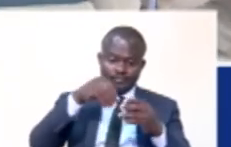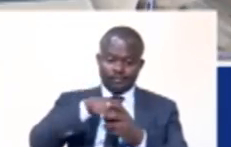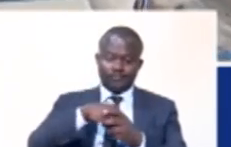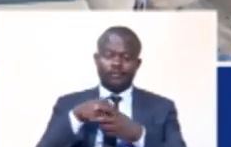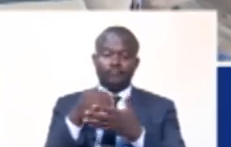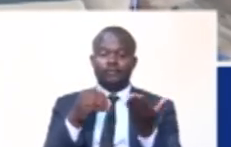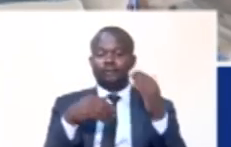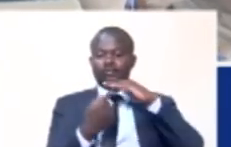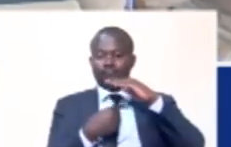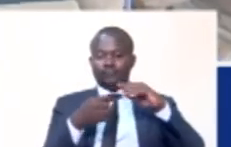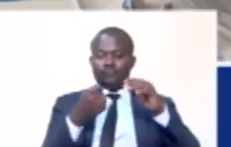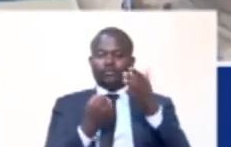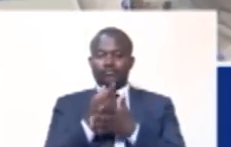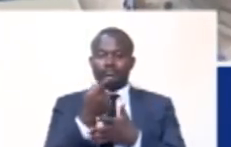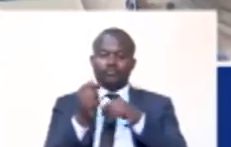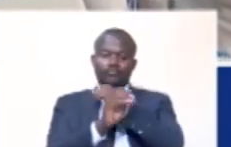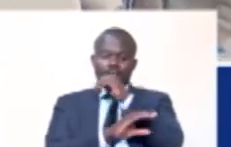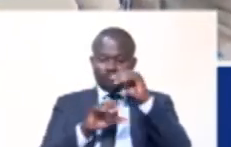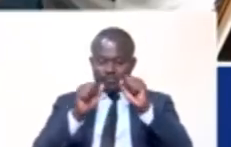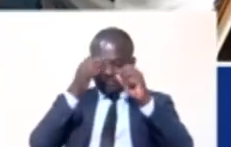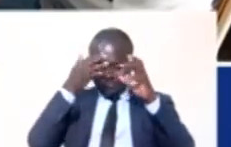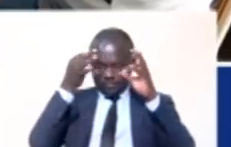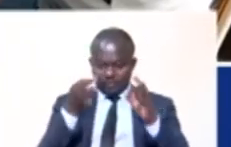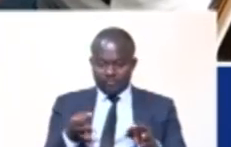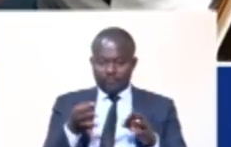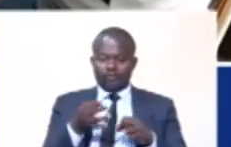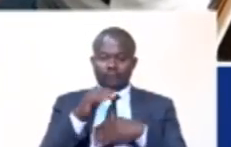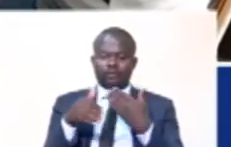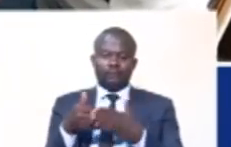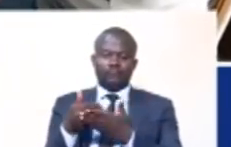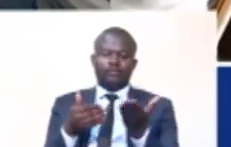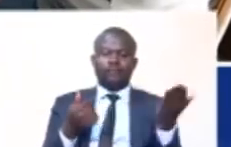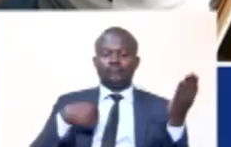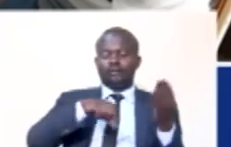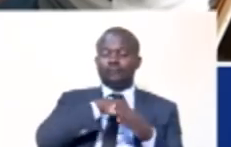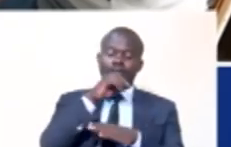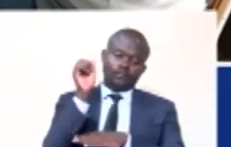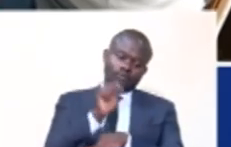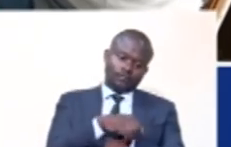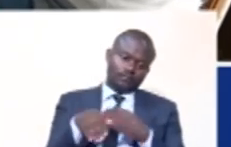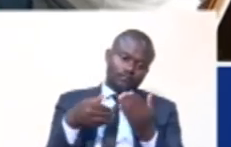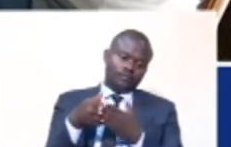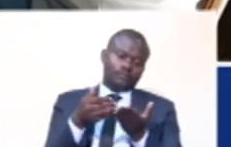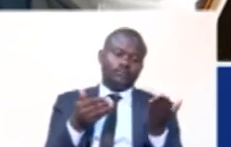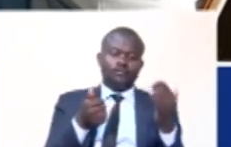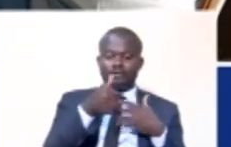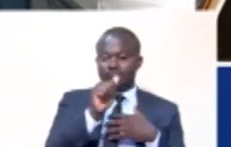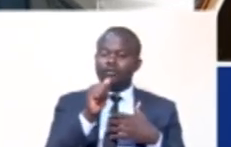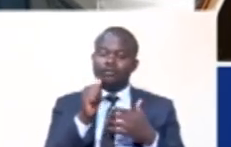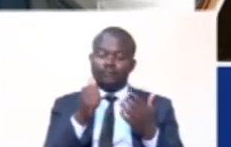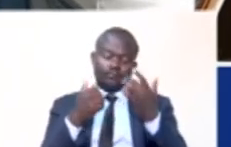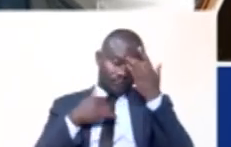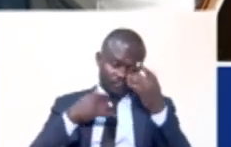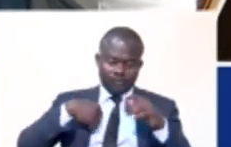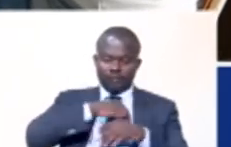muri situasiyo zituma igihugu gifata ingamba zibangamira ubuzima bwacu kurushaho. Iki cyorezo ubwacu ni twe twenyine